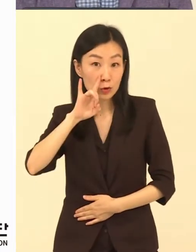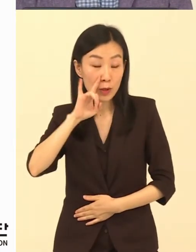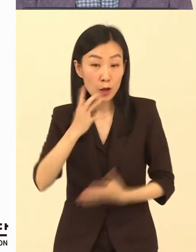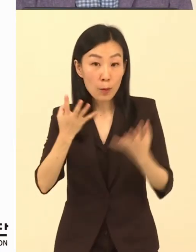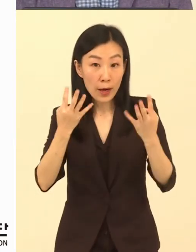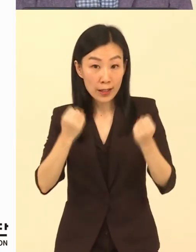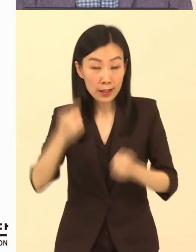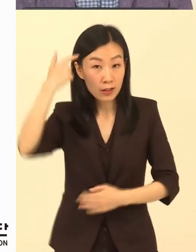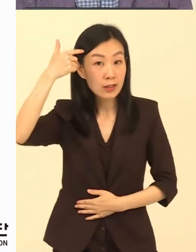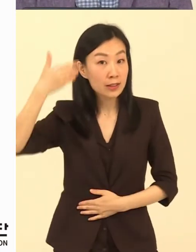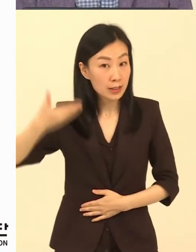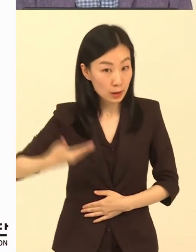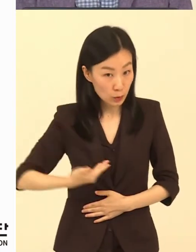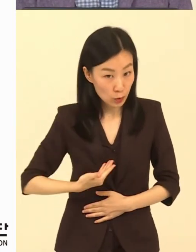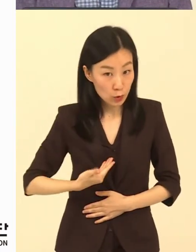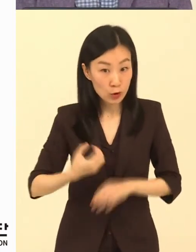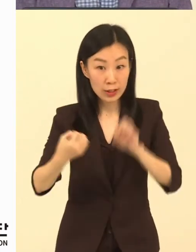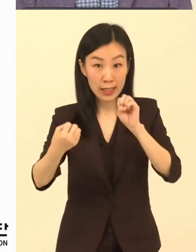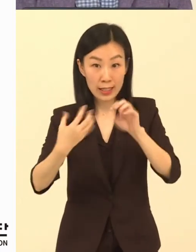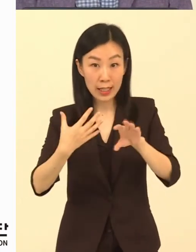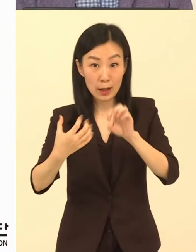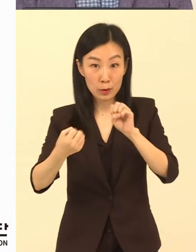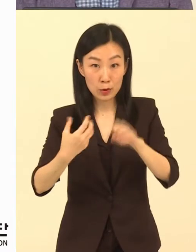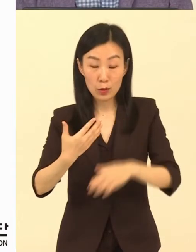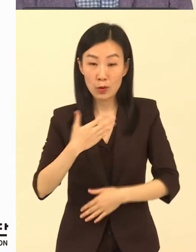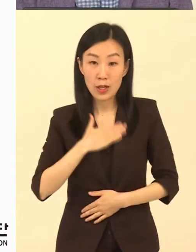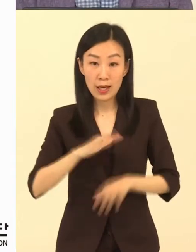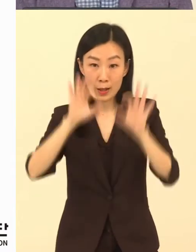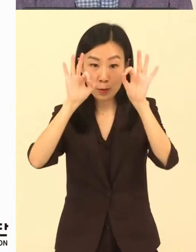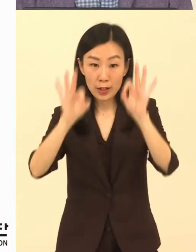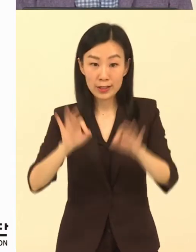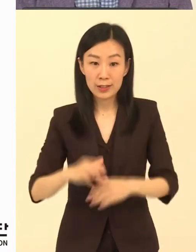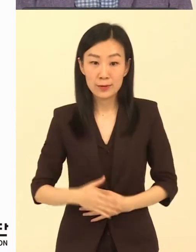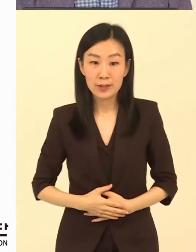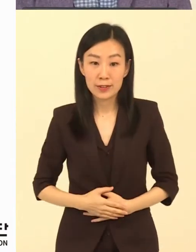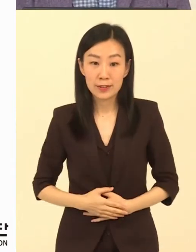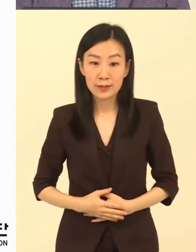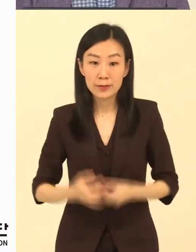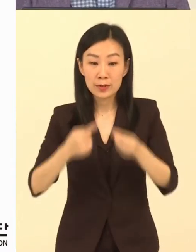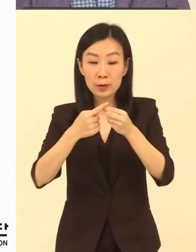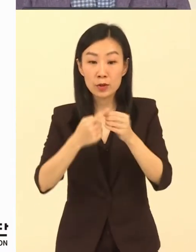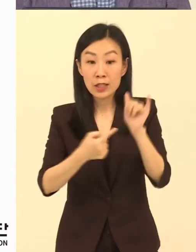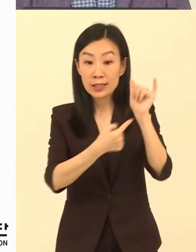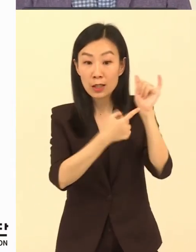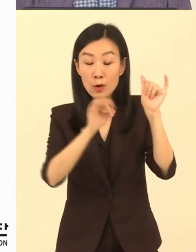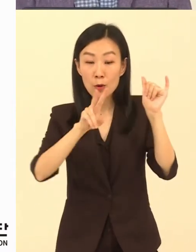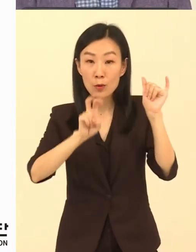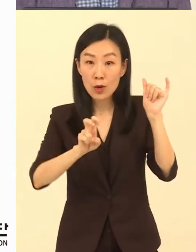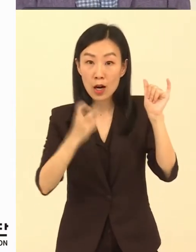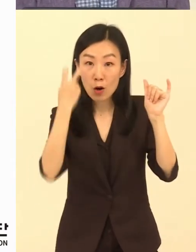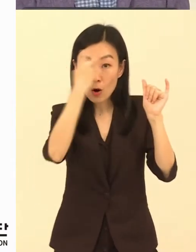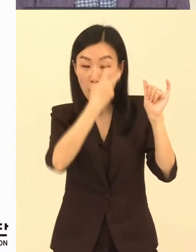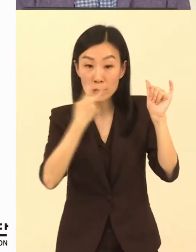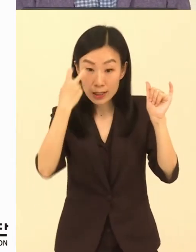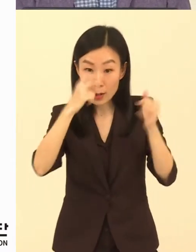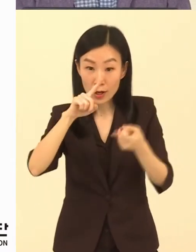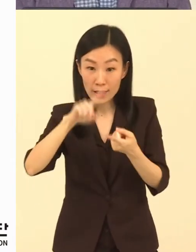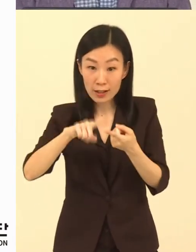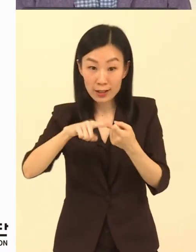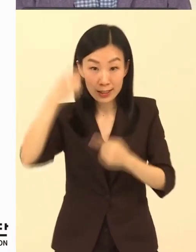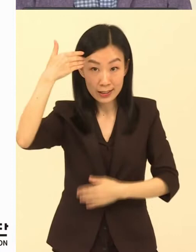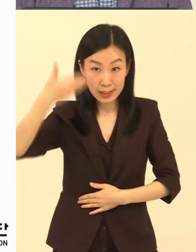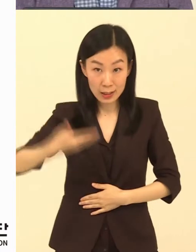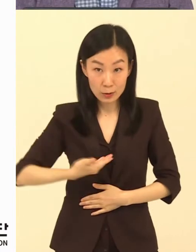질의응답 형식으로 알아보겠습니다. 우선 자궁경부암 검진과 관련된 질문들을 먼저